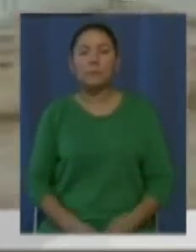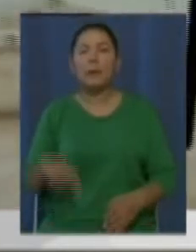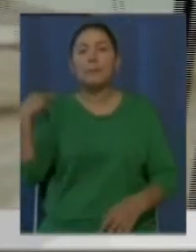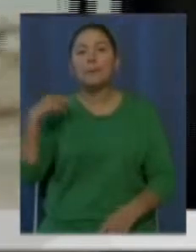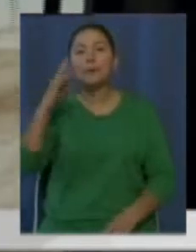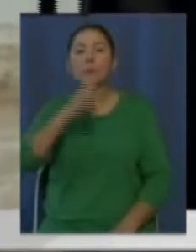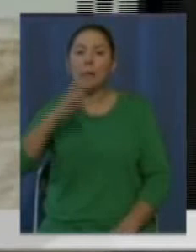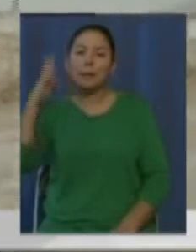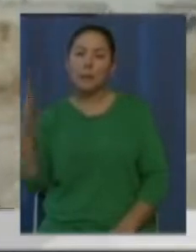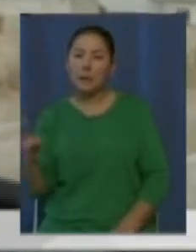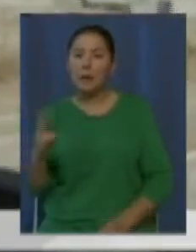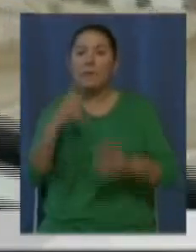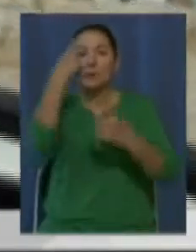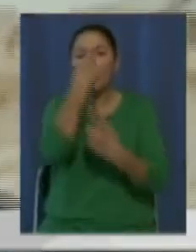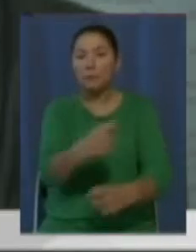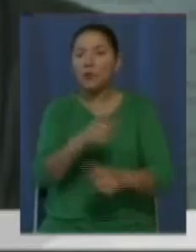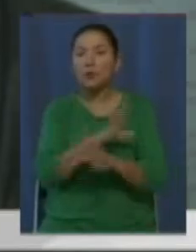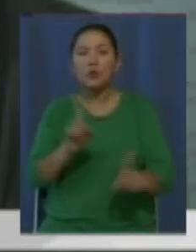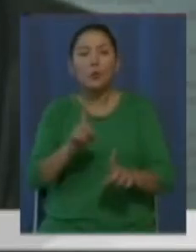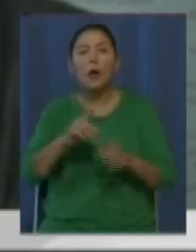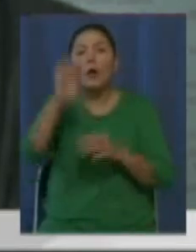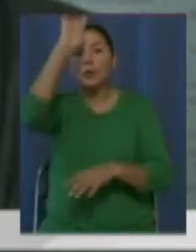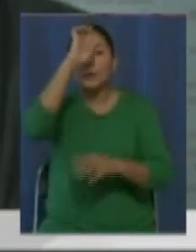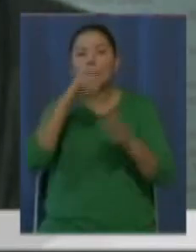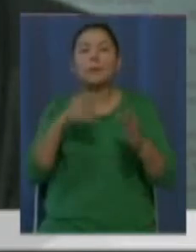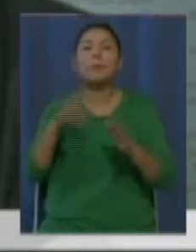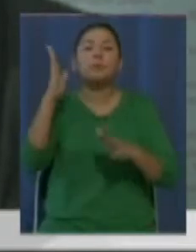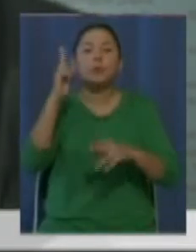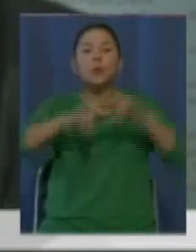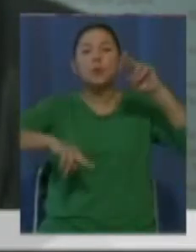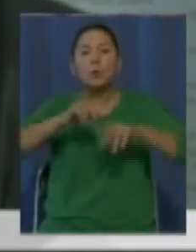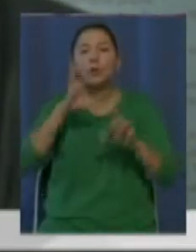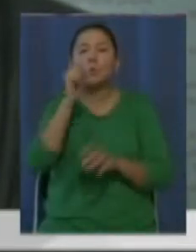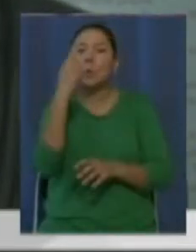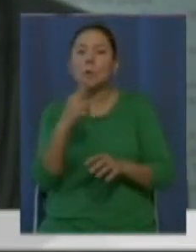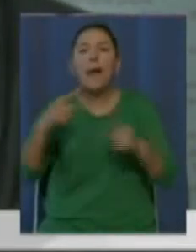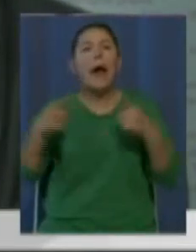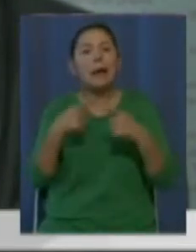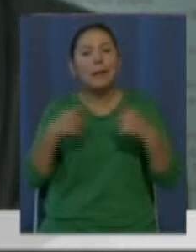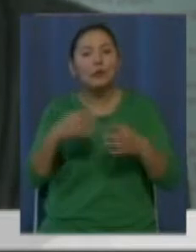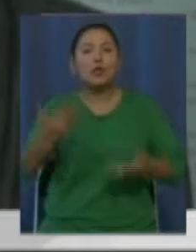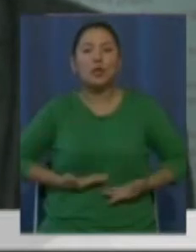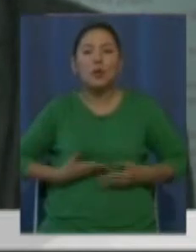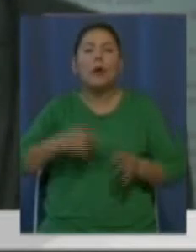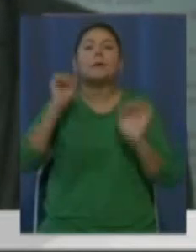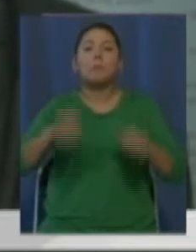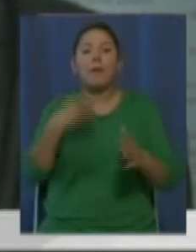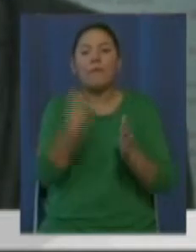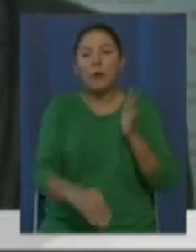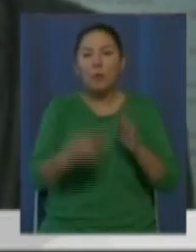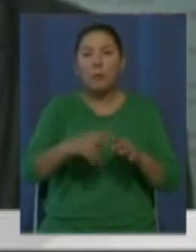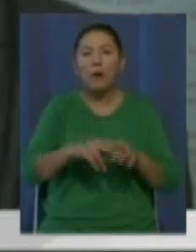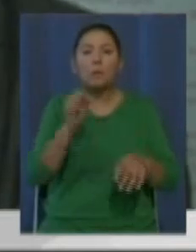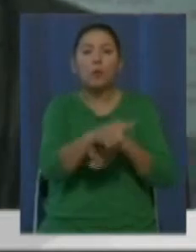жеңілдікпен баспанаға ие болуына мүмкіндік мол. Мына жастарға да көмек, жақсы бір бағытта көмектер жүріп жатыр. Оған жоспарлап